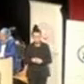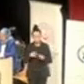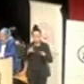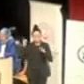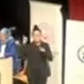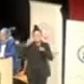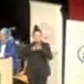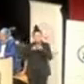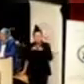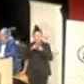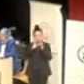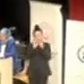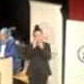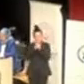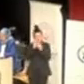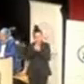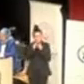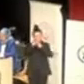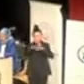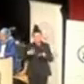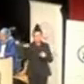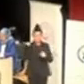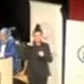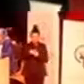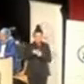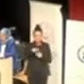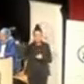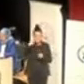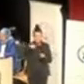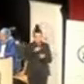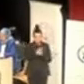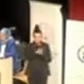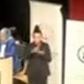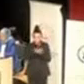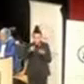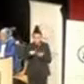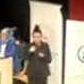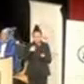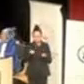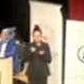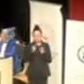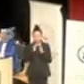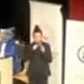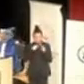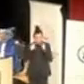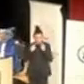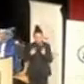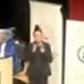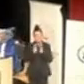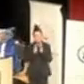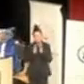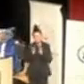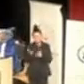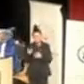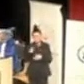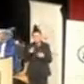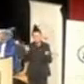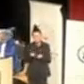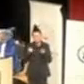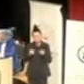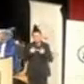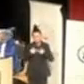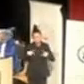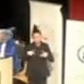Dijital kütüphane sisteminin yapılandırılmasına ve sunduğumuz hizmetin iyileştirilmesiyle çalışmalarımız devam etmektedir. Bu çalışma Milli